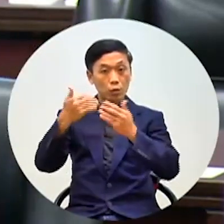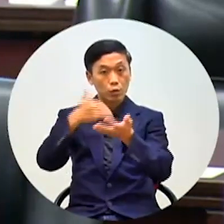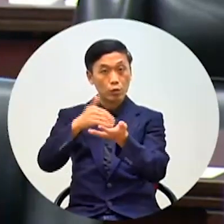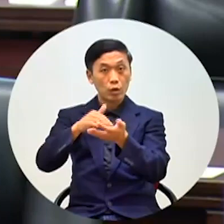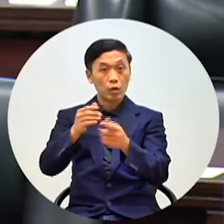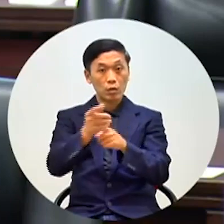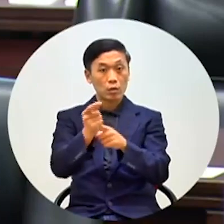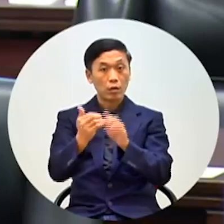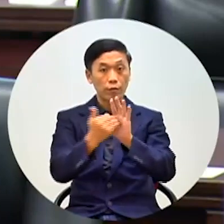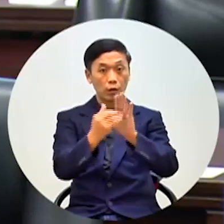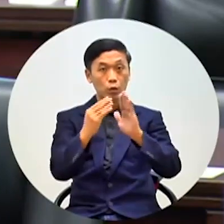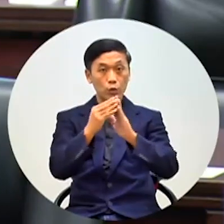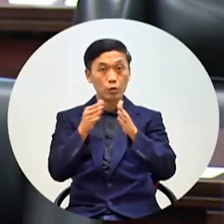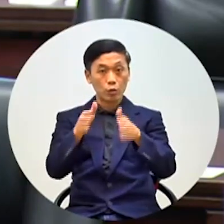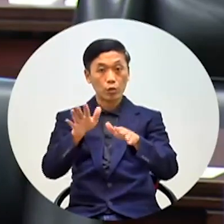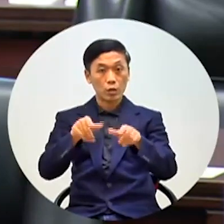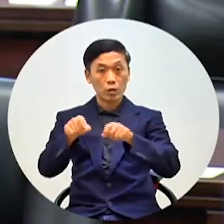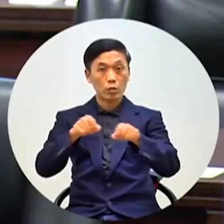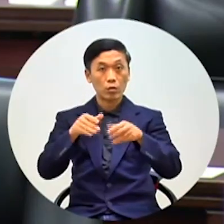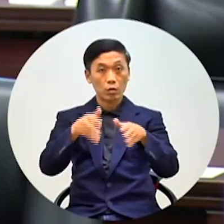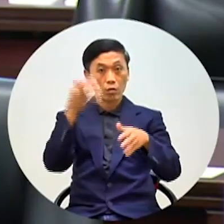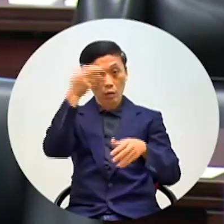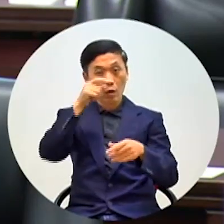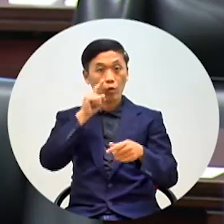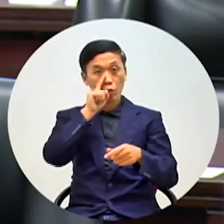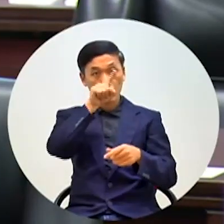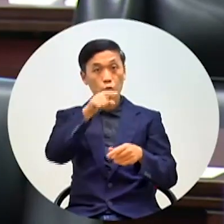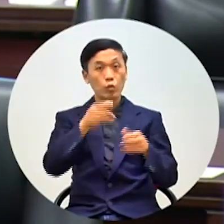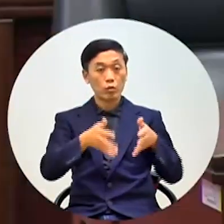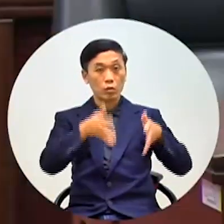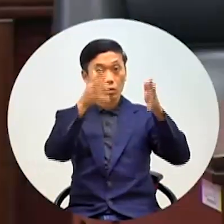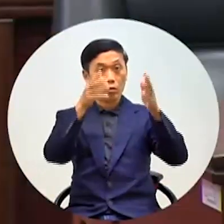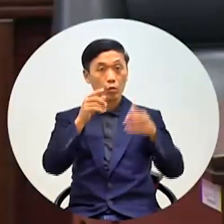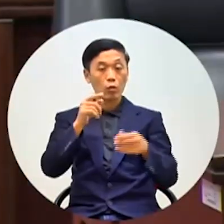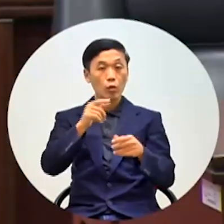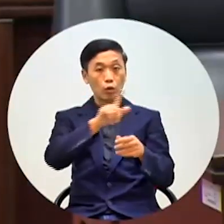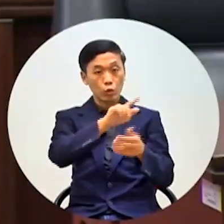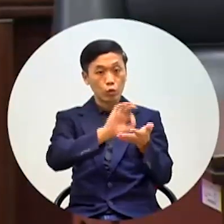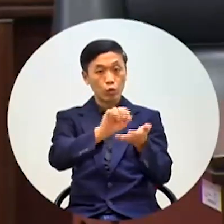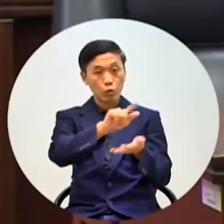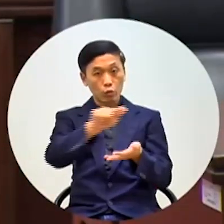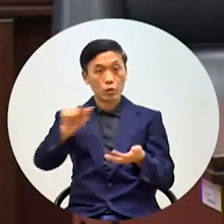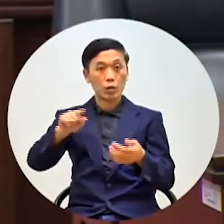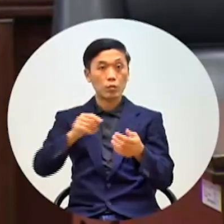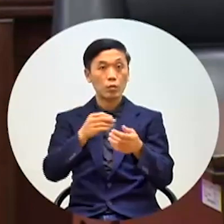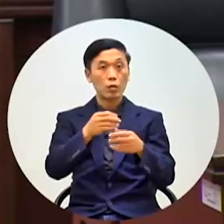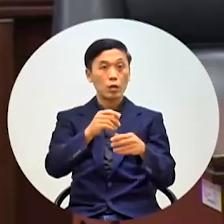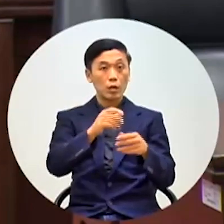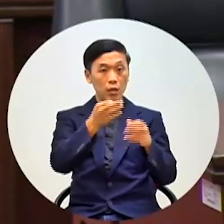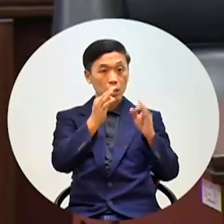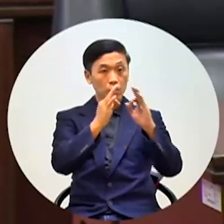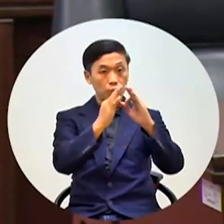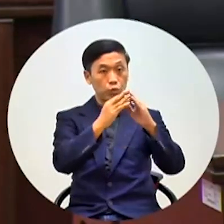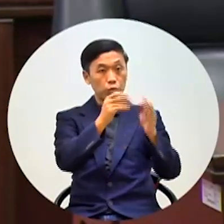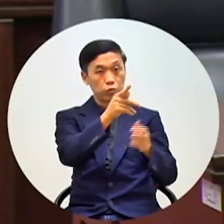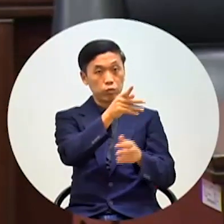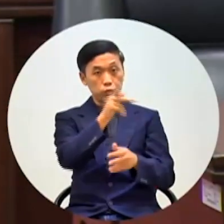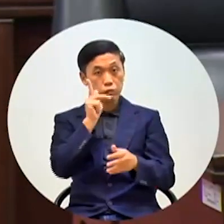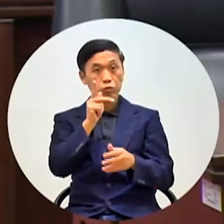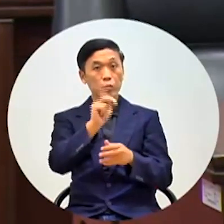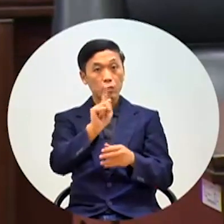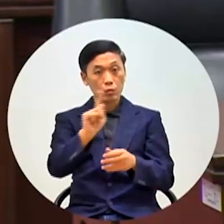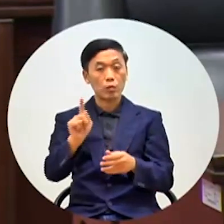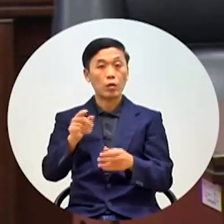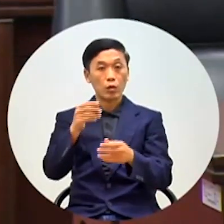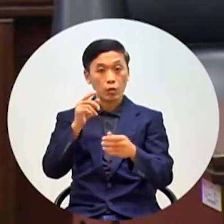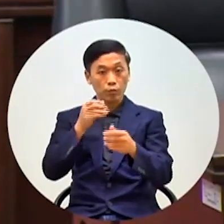个专案是针对老旧大楼改善消防安全设备的一个贷款跟利息补助？你可以针对这些停电的专案，也针对